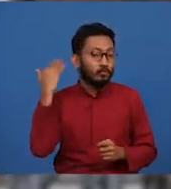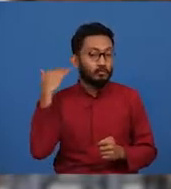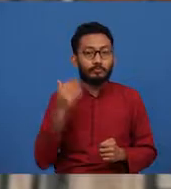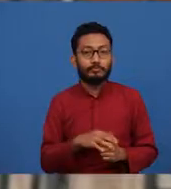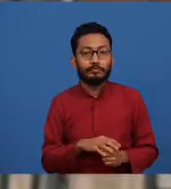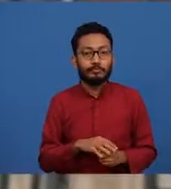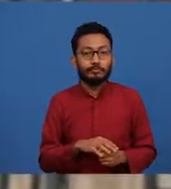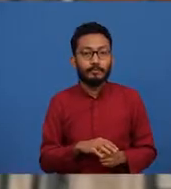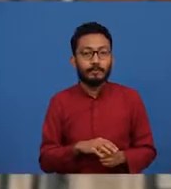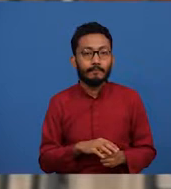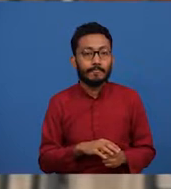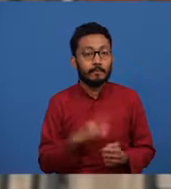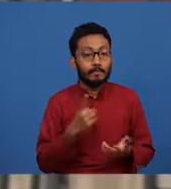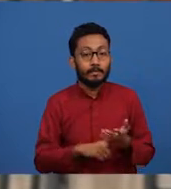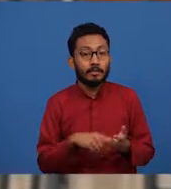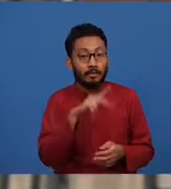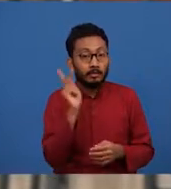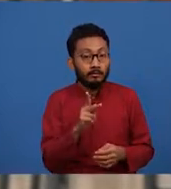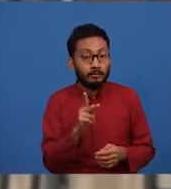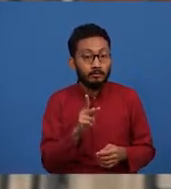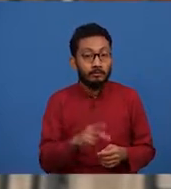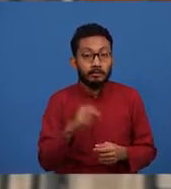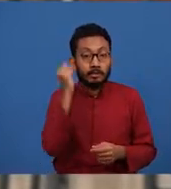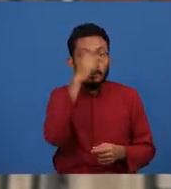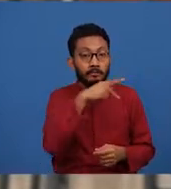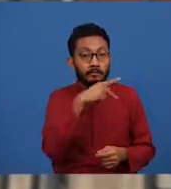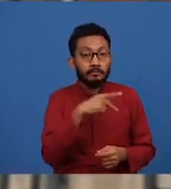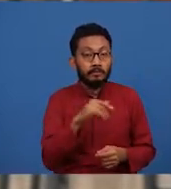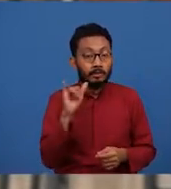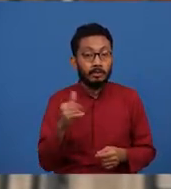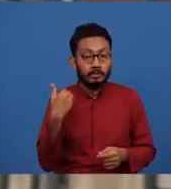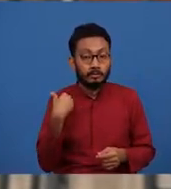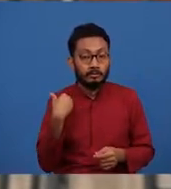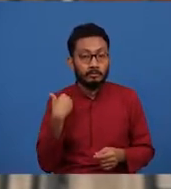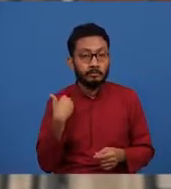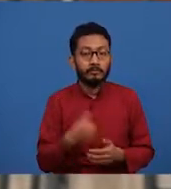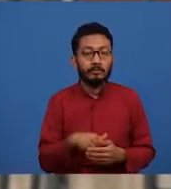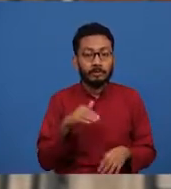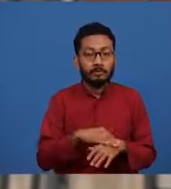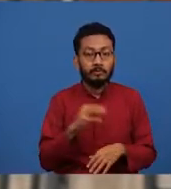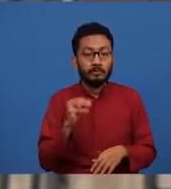iaitu apakah sikap yang ada pada murid ini?